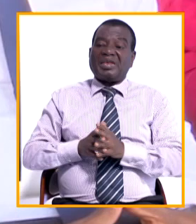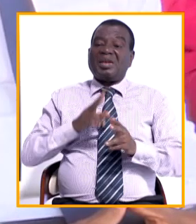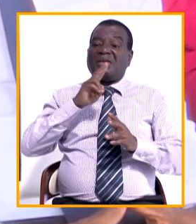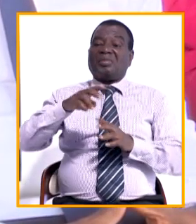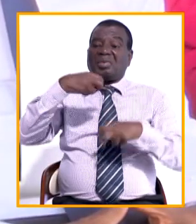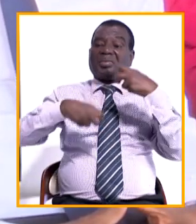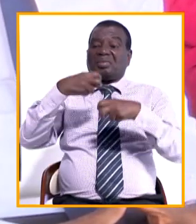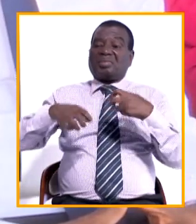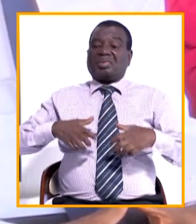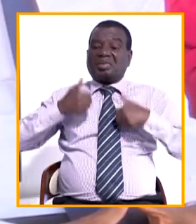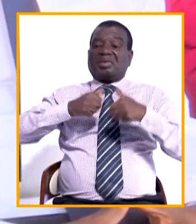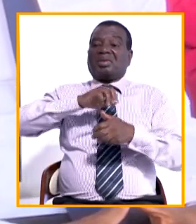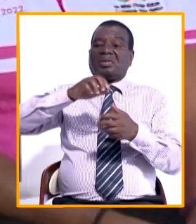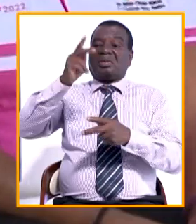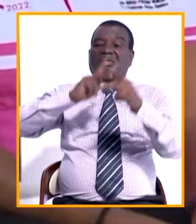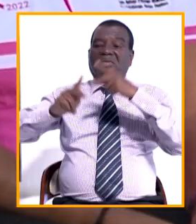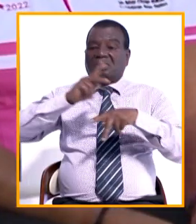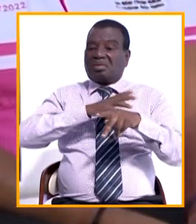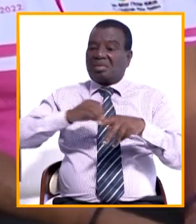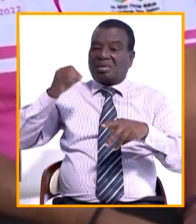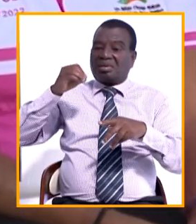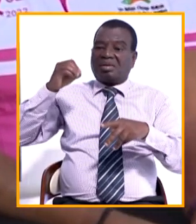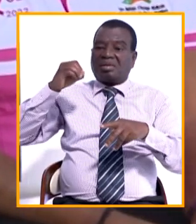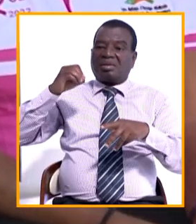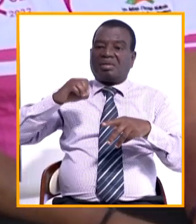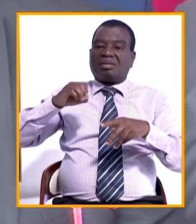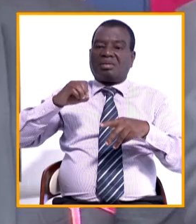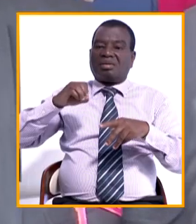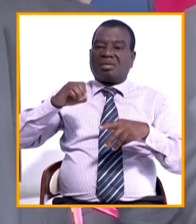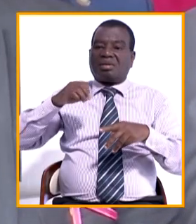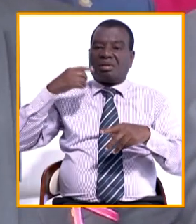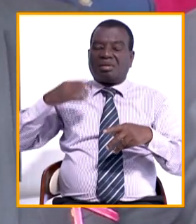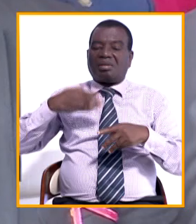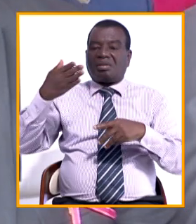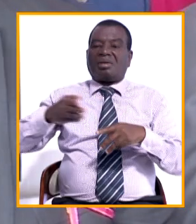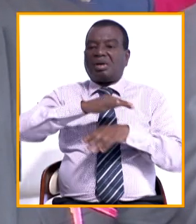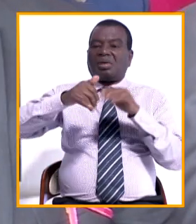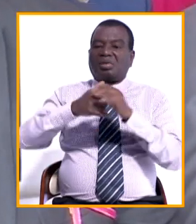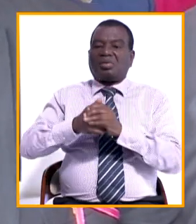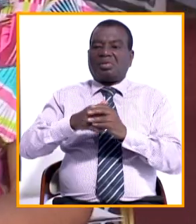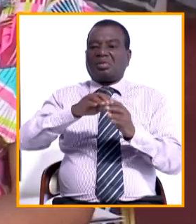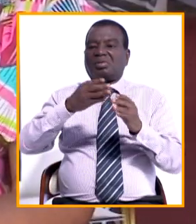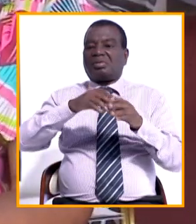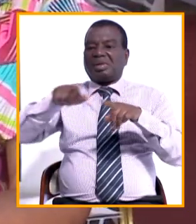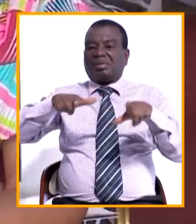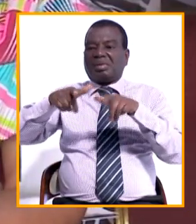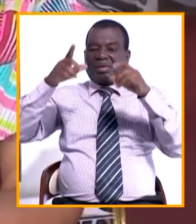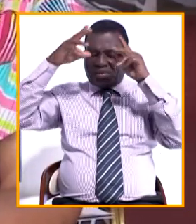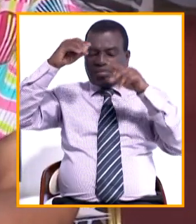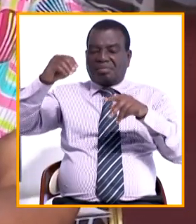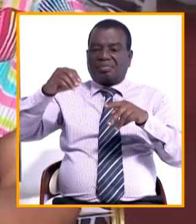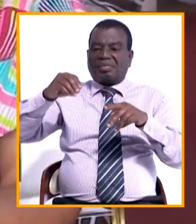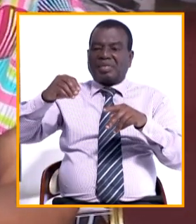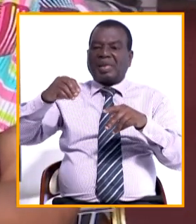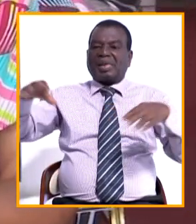s'est engagé à vaincre le fléau via une politique sanitaire et sociale dynamique adressée à toutes les couches sociales. À ses côtés,